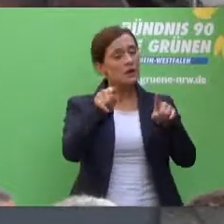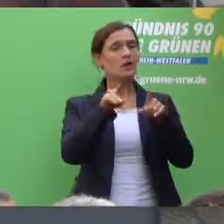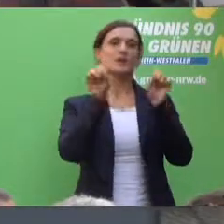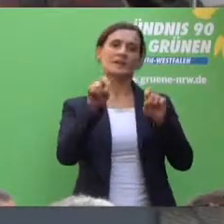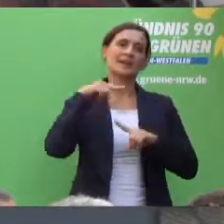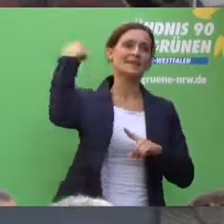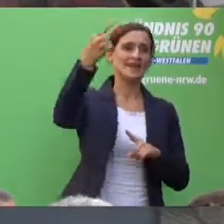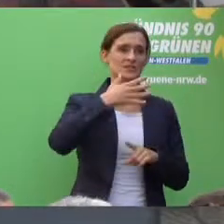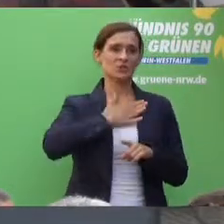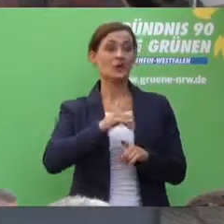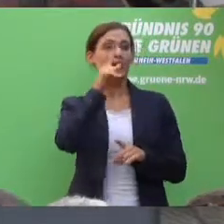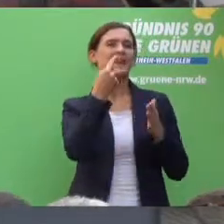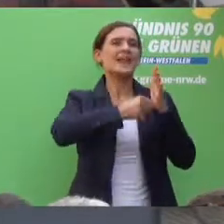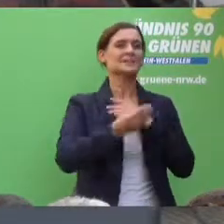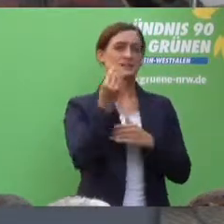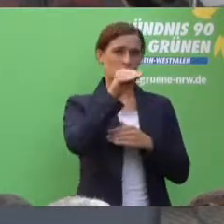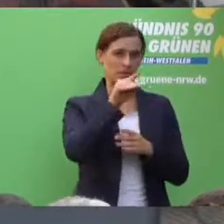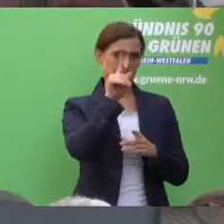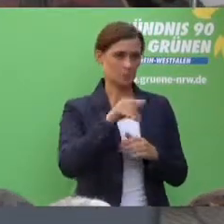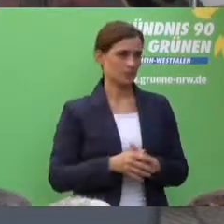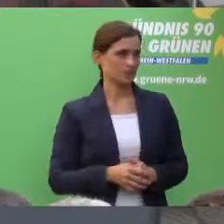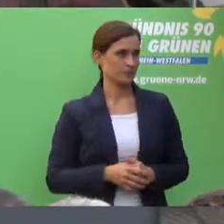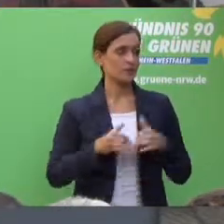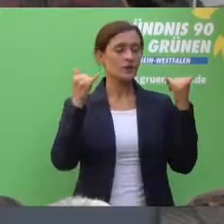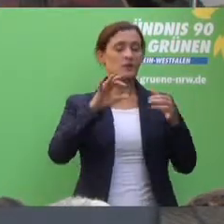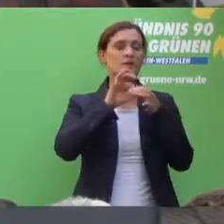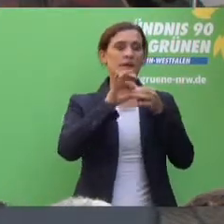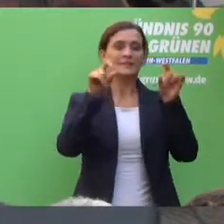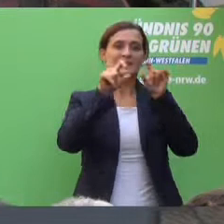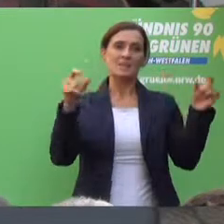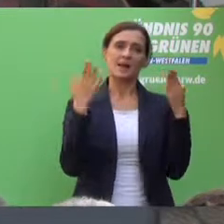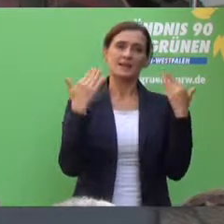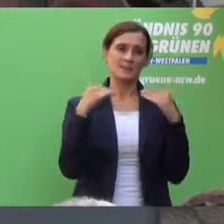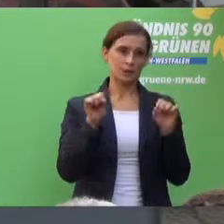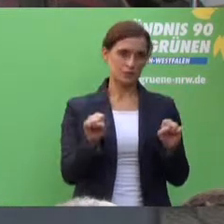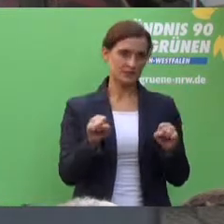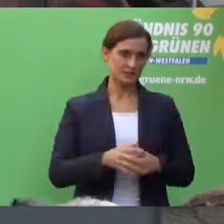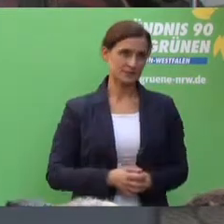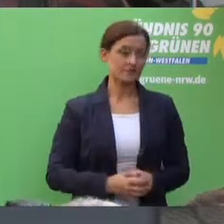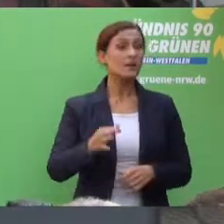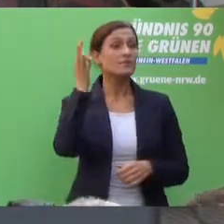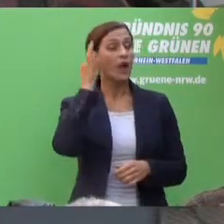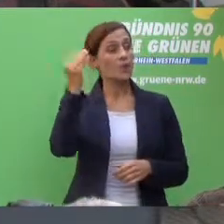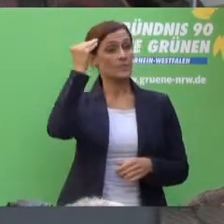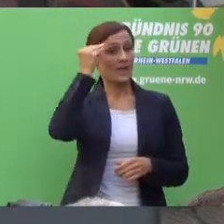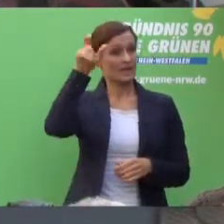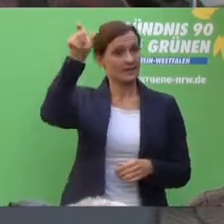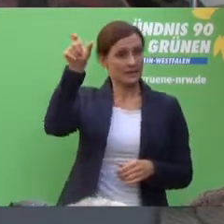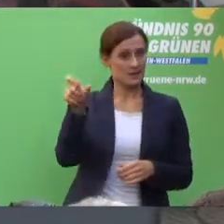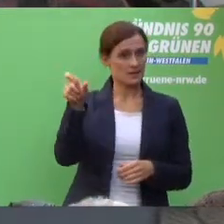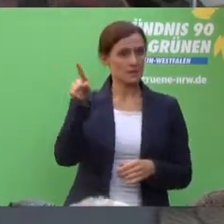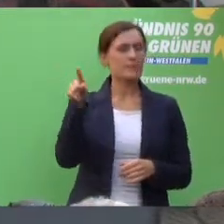einen letzten Punkt sagen, wo wir über Klimaschutz reden. Frau Merkel hat eine